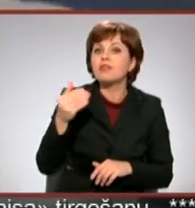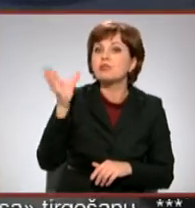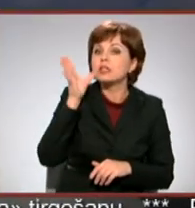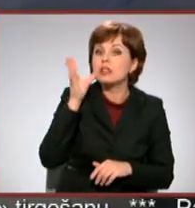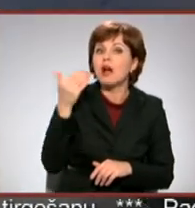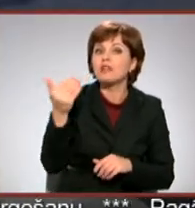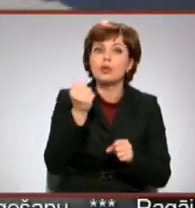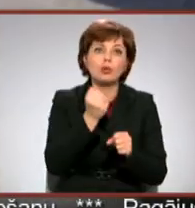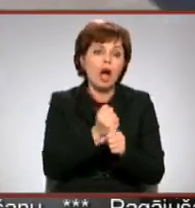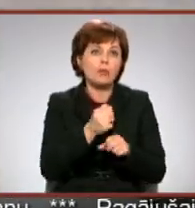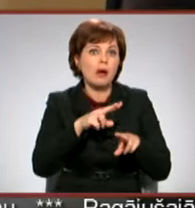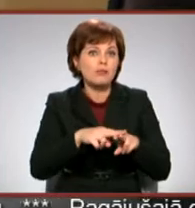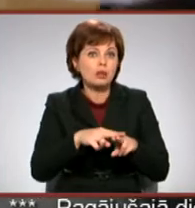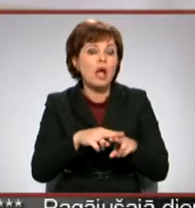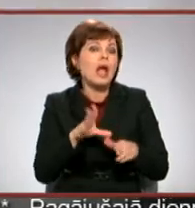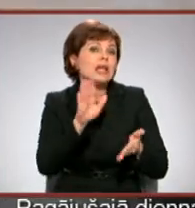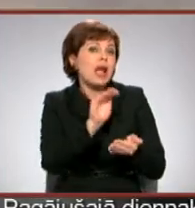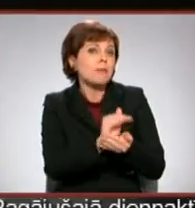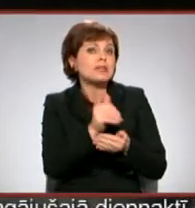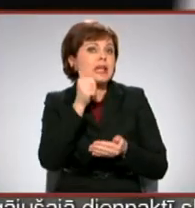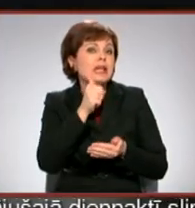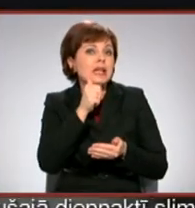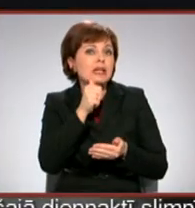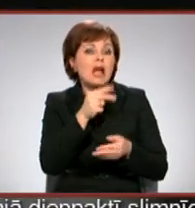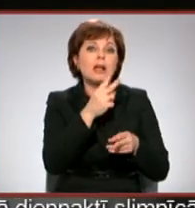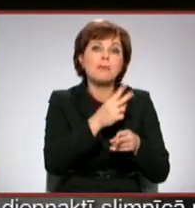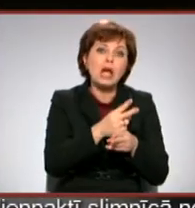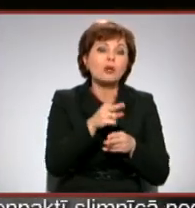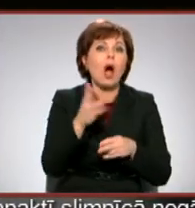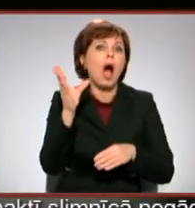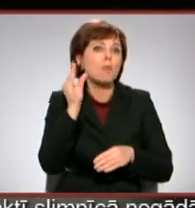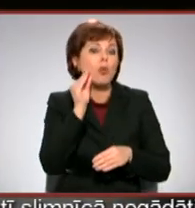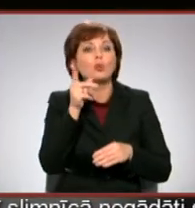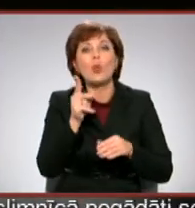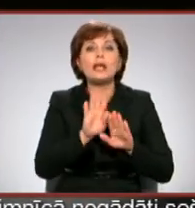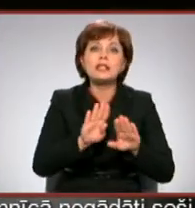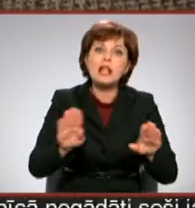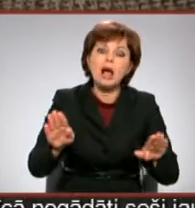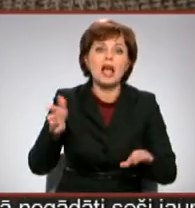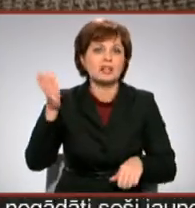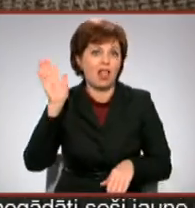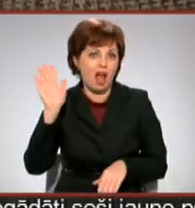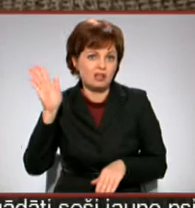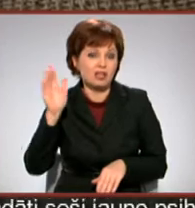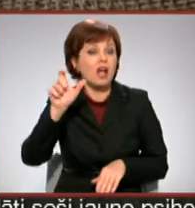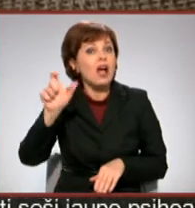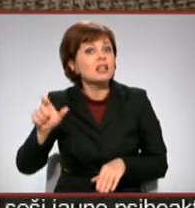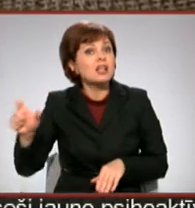vietās un iepazīties ar to ikdienas pienākumiem, bet arī apgūt ko jaunu izstādēs un lekcijās. Cilvēki